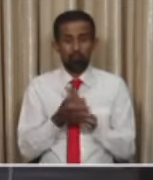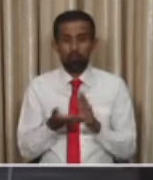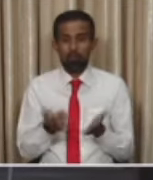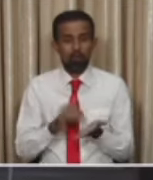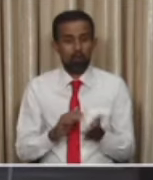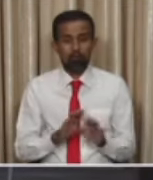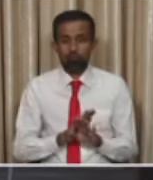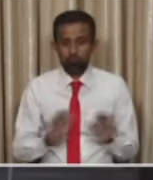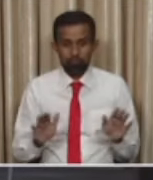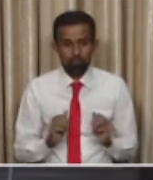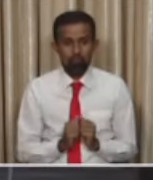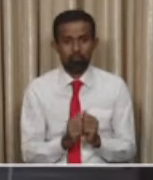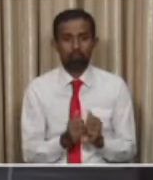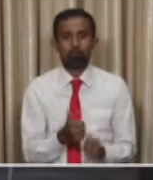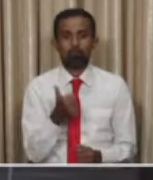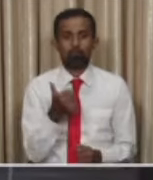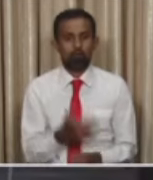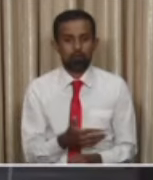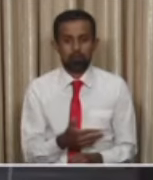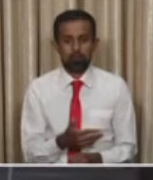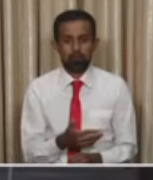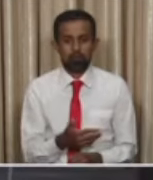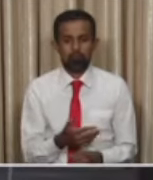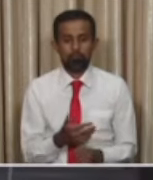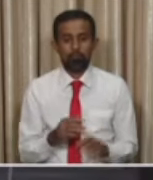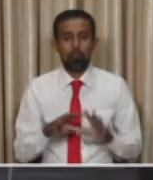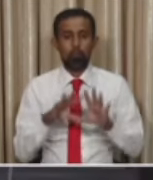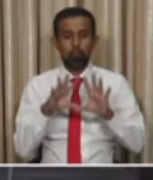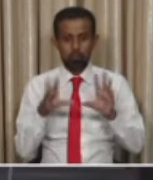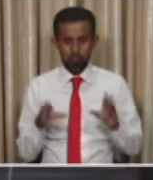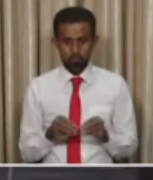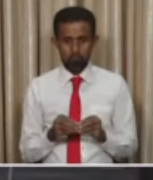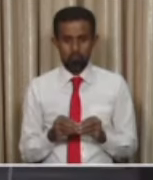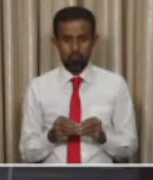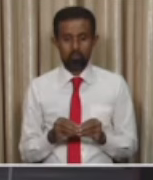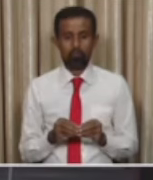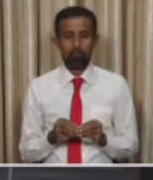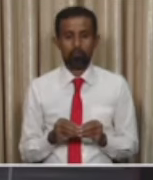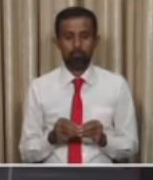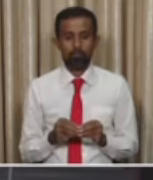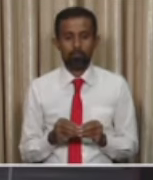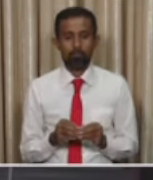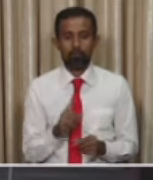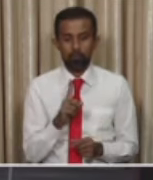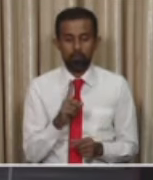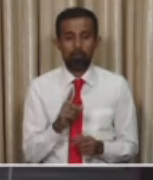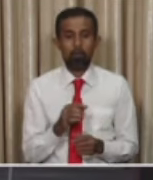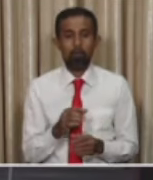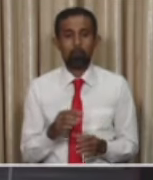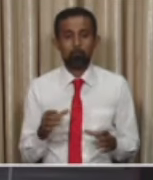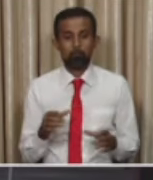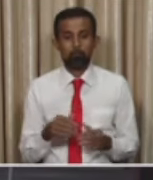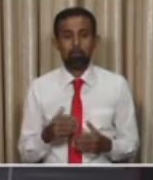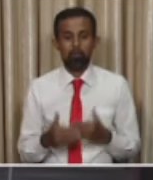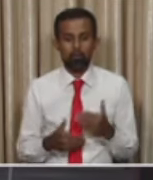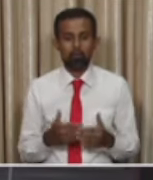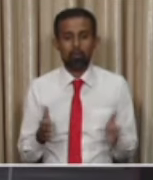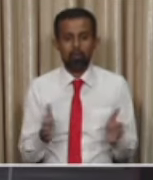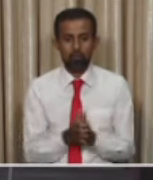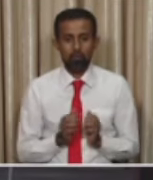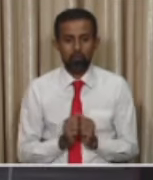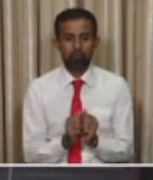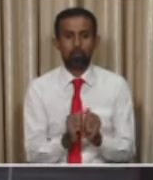ඇති නොවෙන්න කටයුතු කිරීම වැදගත් වෙනවා. ඉතින් මම හිතන්නේ පොදුවේ සමස්තයක් හැටියට අපි එක තැනක ඉන්නවා. ඉතින් මේක තවදුරටත් එකට කටයුතු